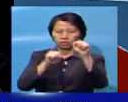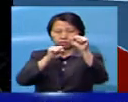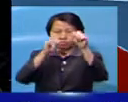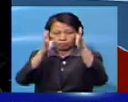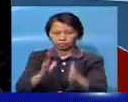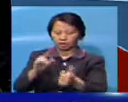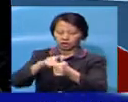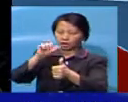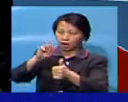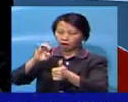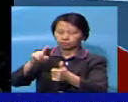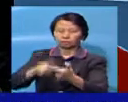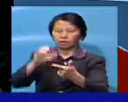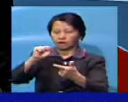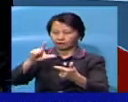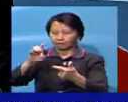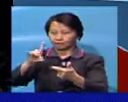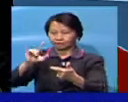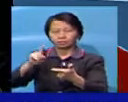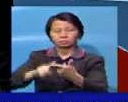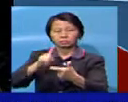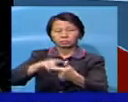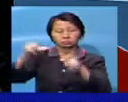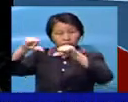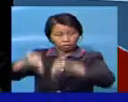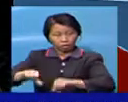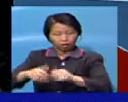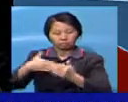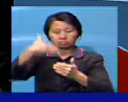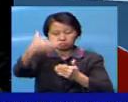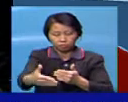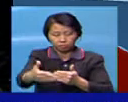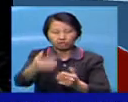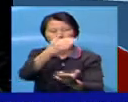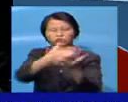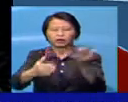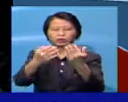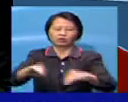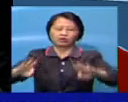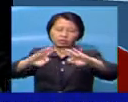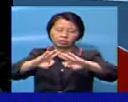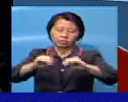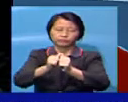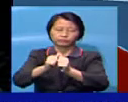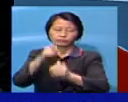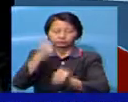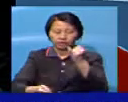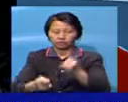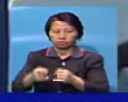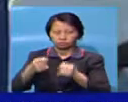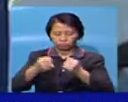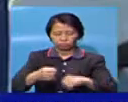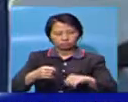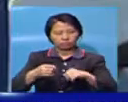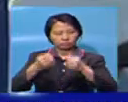Abdul Salam kassim dan Adli Hafiz Mohamad Fauzi gagal Mara ke peringkat separuh akhir pada peringkat suku akhir semalam